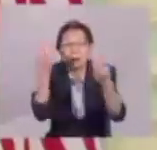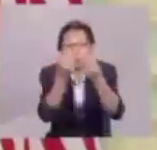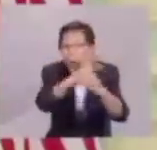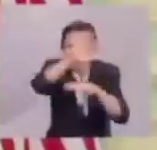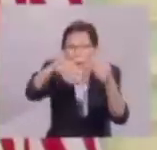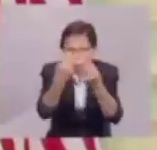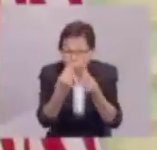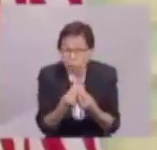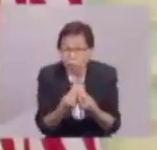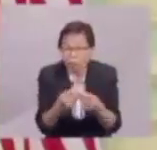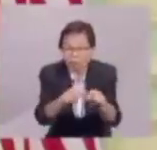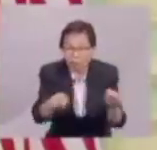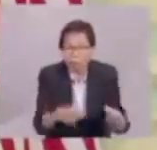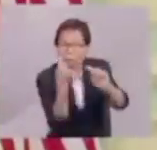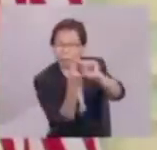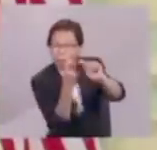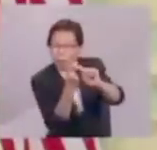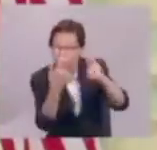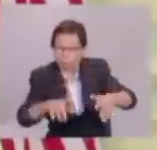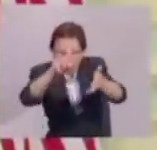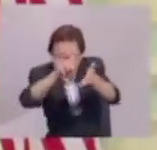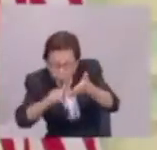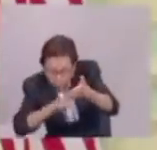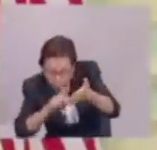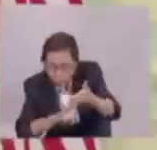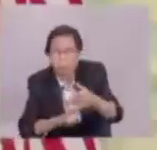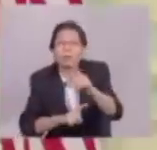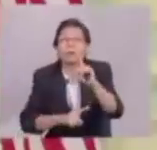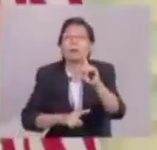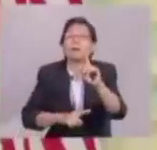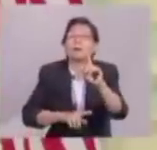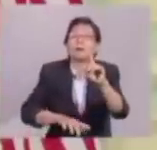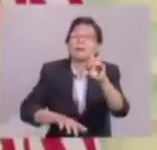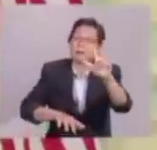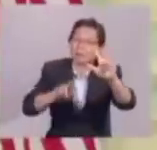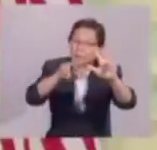kumulatif tapak binaan yang telah diperiksa adalah sebanyak